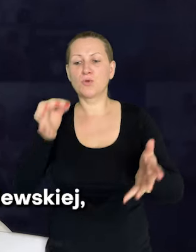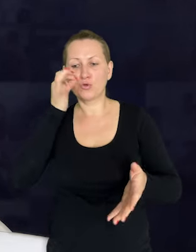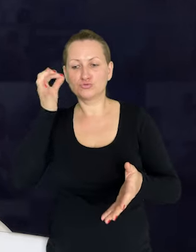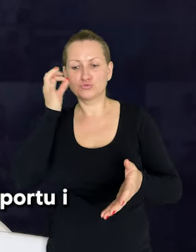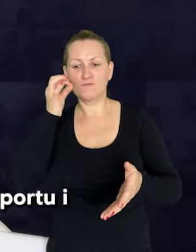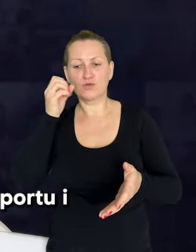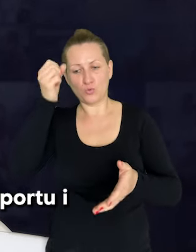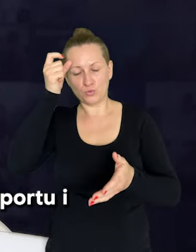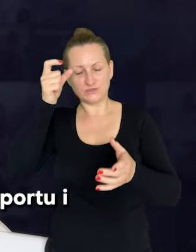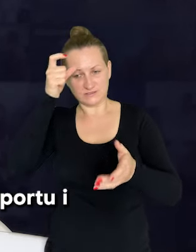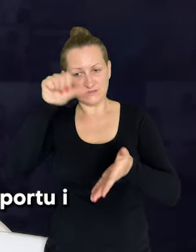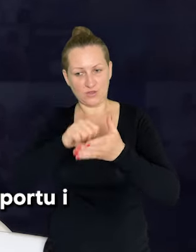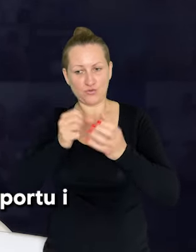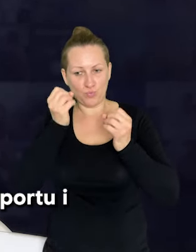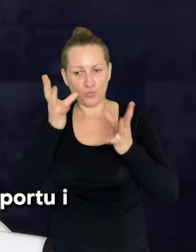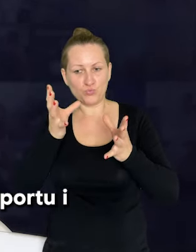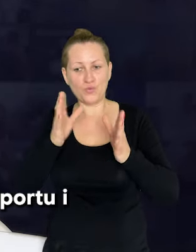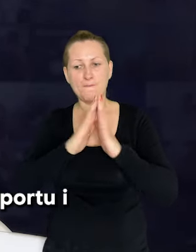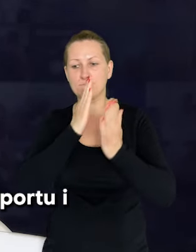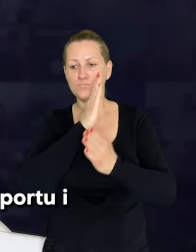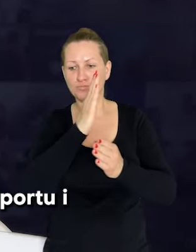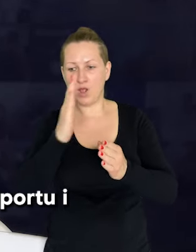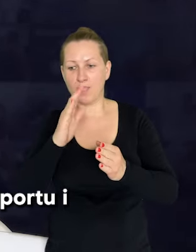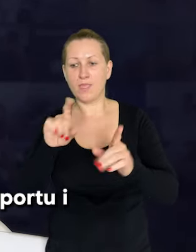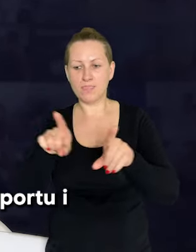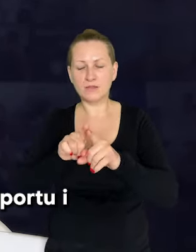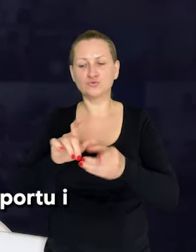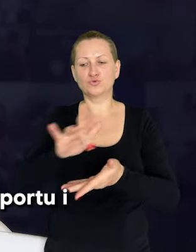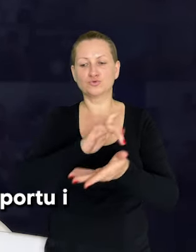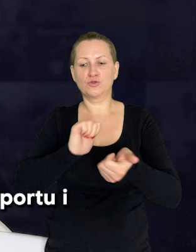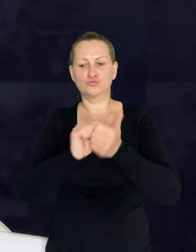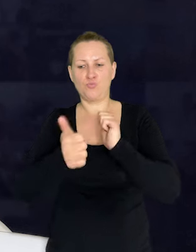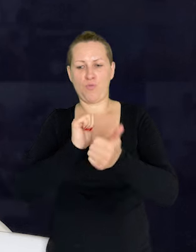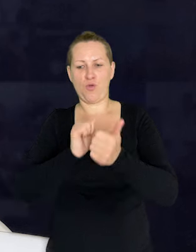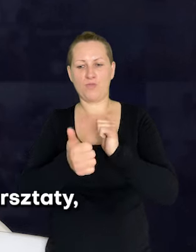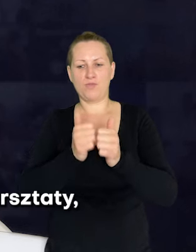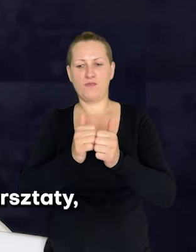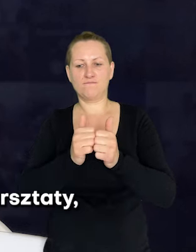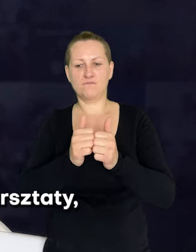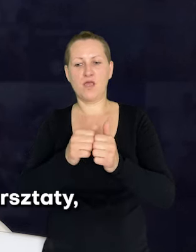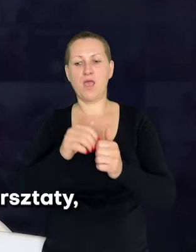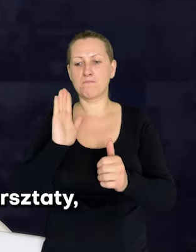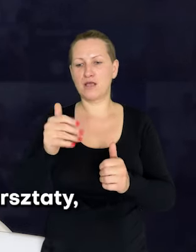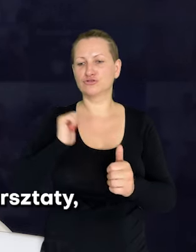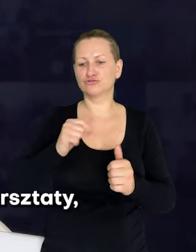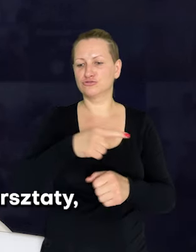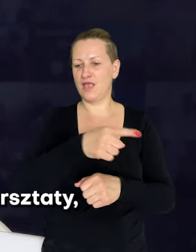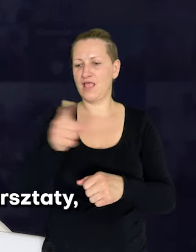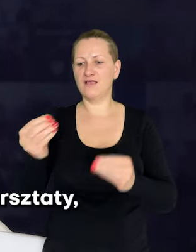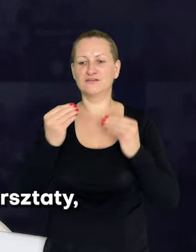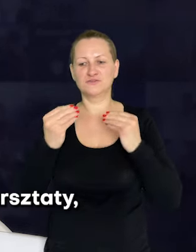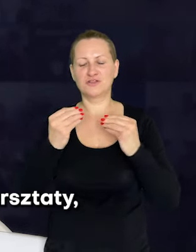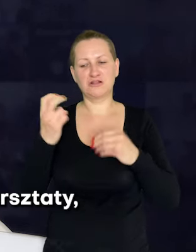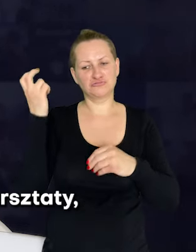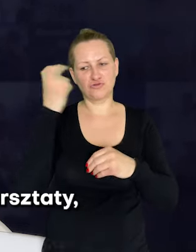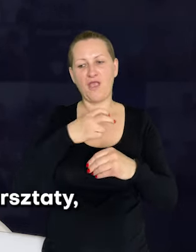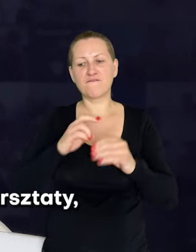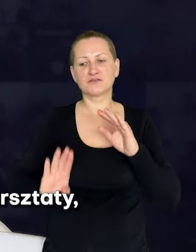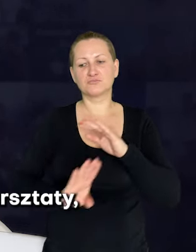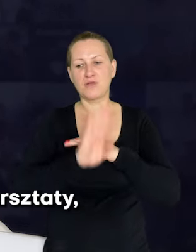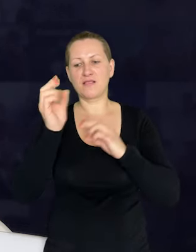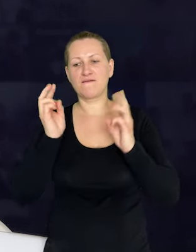Kultury, Miejskiej Biblioteki Publicznej oraz Ośrodka Sportu i Rekreacji. Czekać będą na Was wspaniałe spektakle, warsztaty,